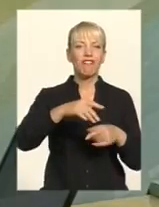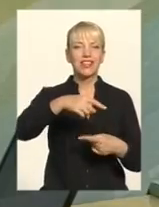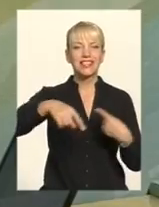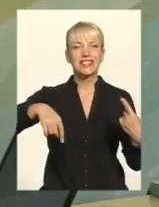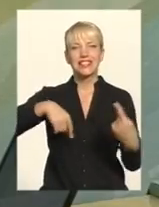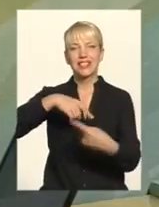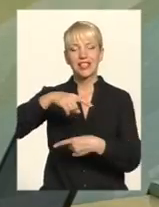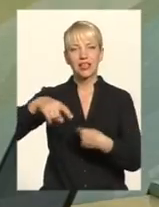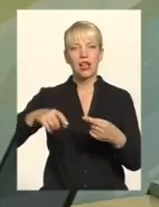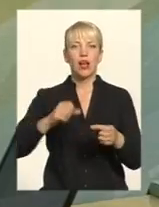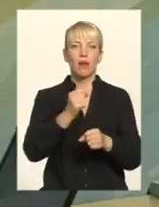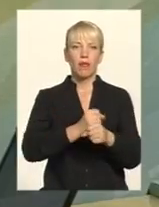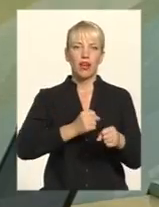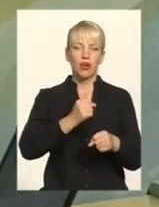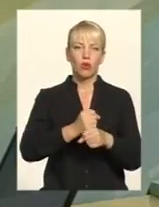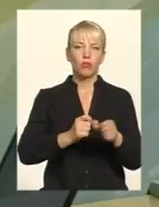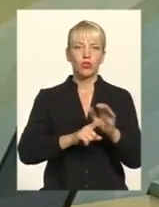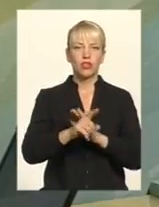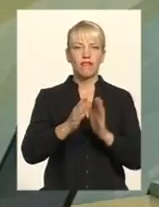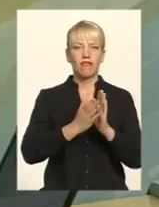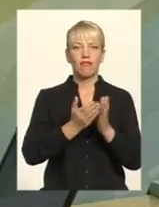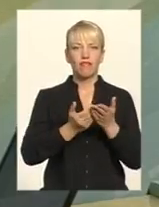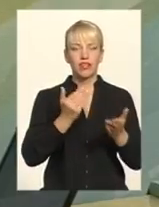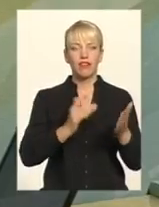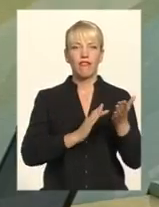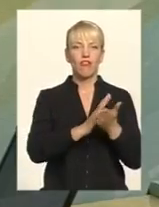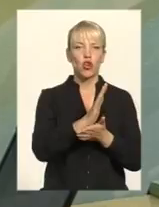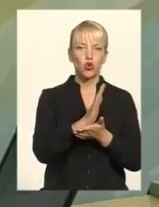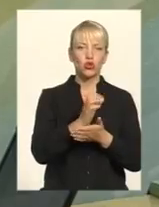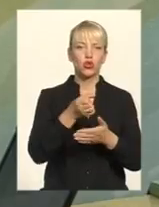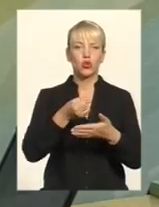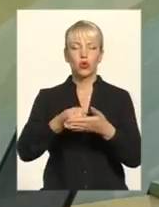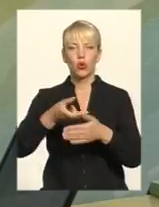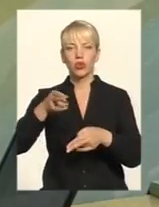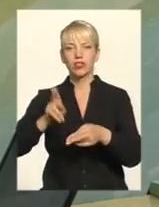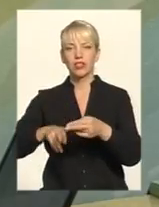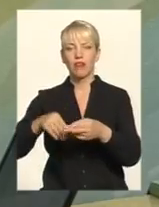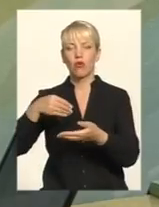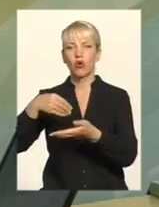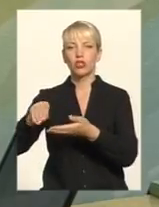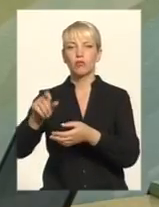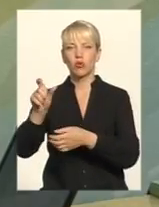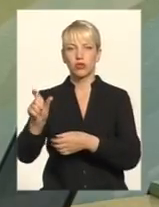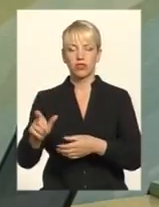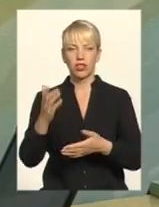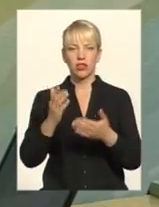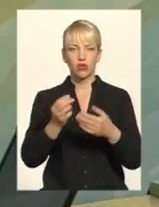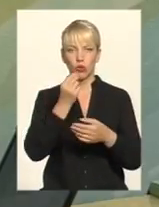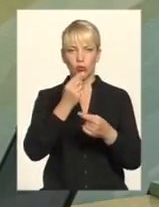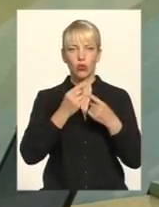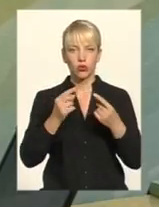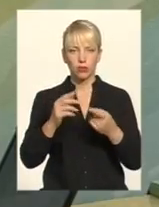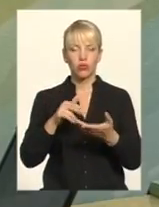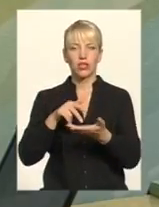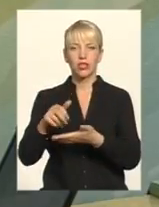переробки, починаючи від вирощування до кінцевого споживача. Якщо продукція буде доходити до кінцевого